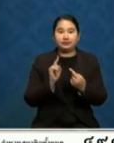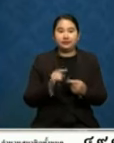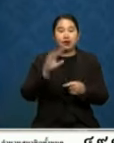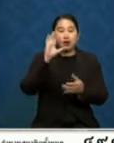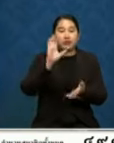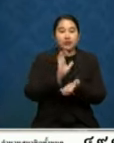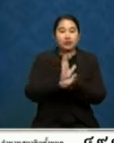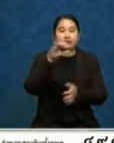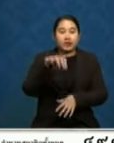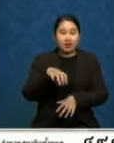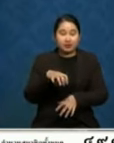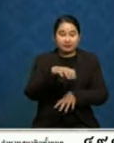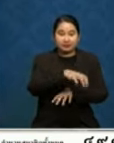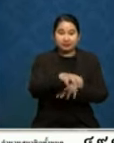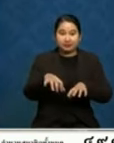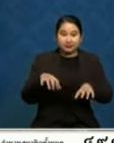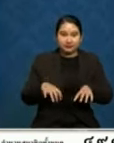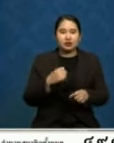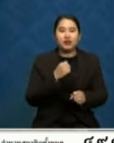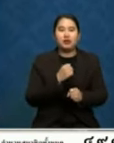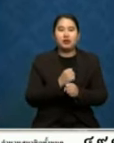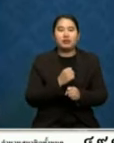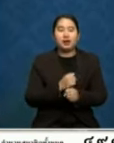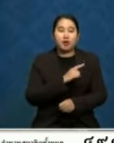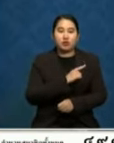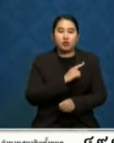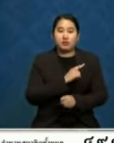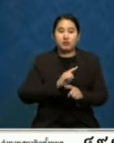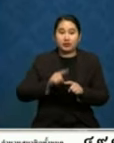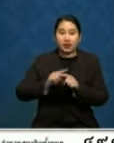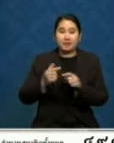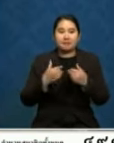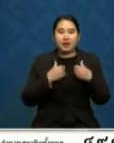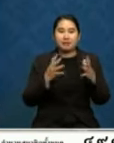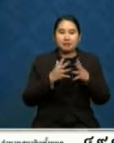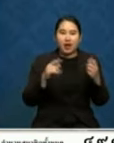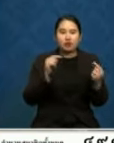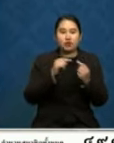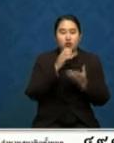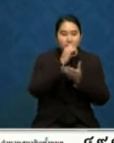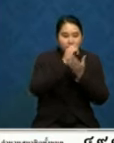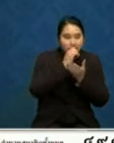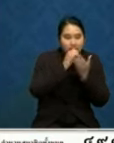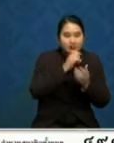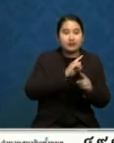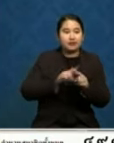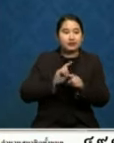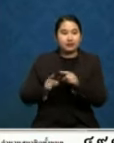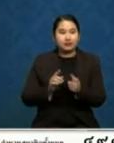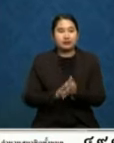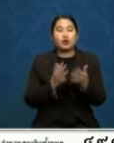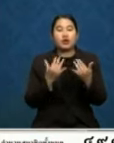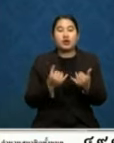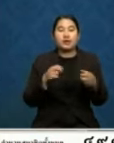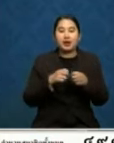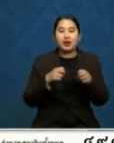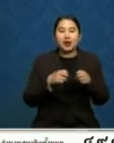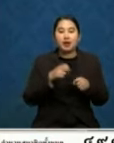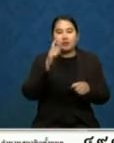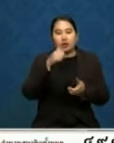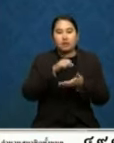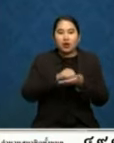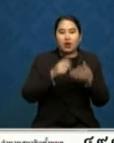จำนวนมากต้องแบกรับภาระที่มากไม่ใช่แค่การรับเรื่องยาเสพติดเพียงอย่างเดียวปัจจุบันมีทั้งปัญหาคอลเซ็นเต